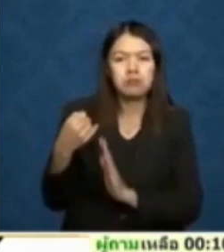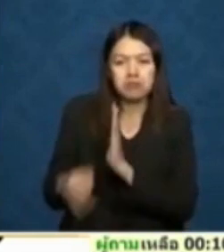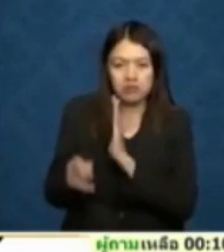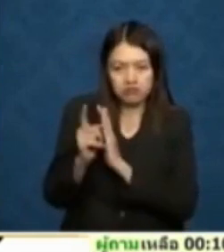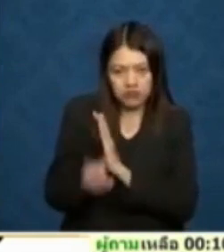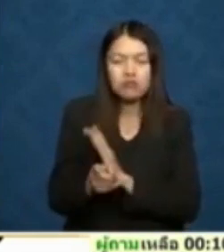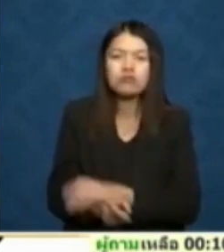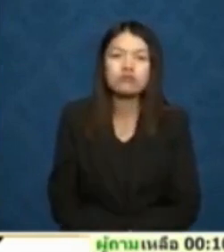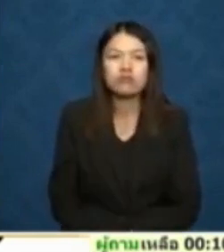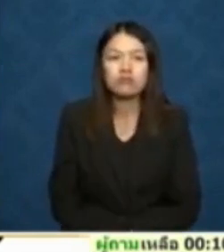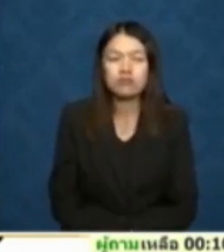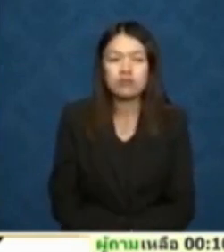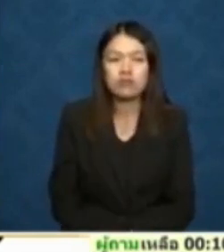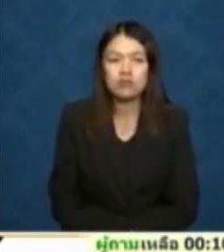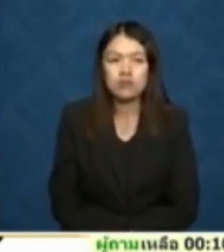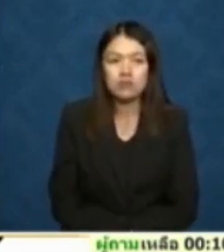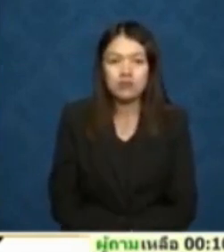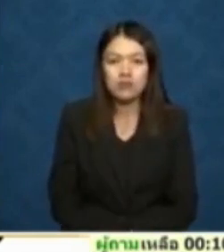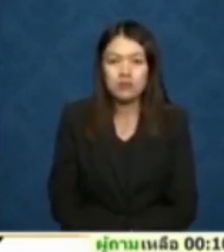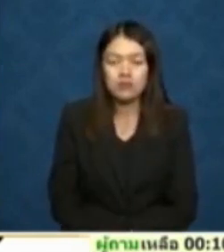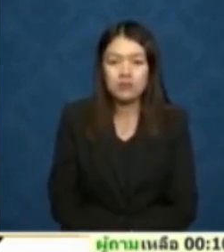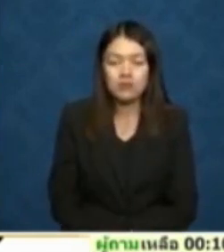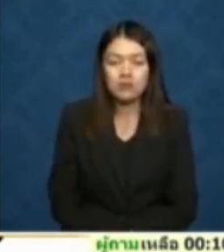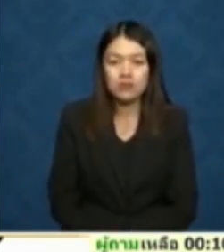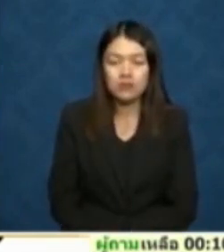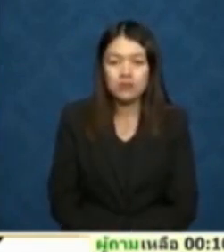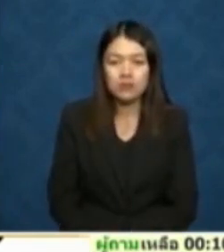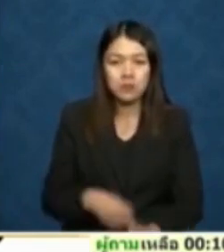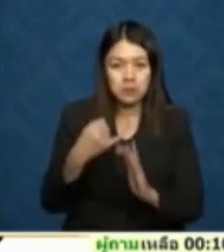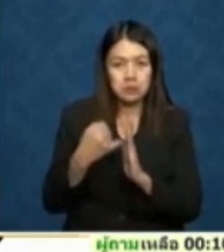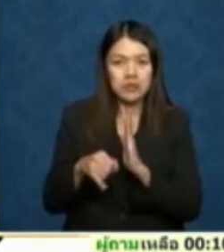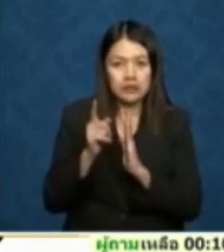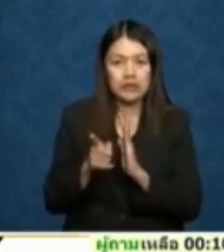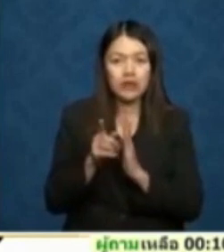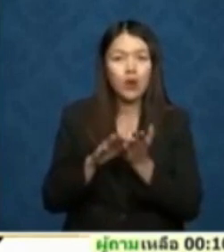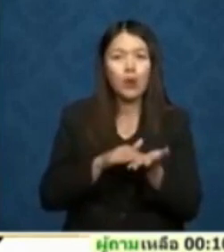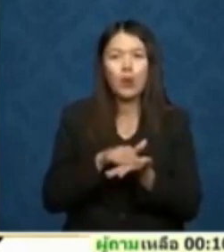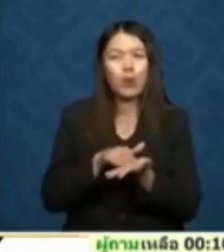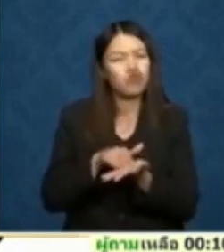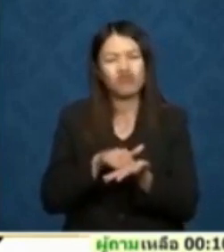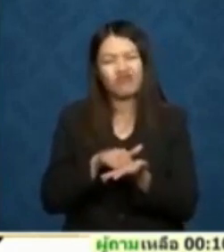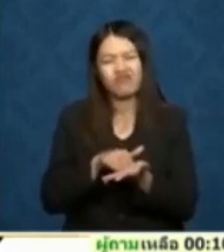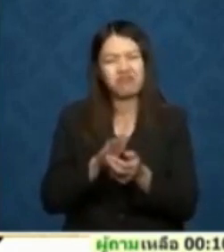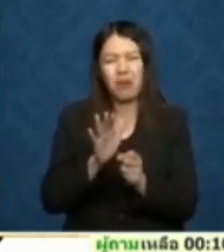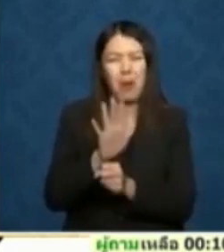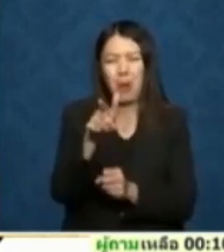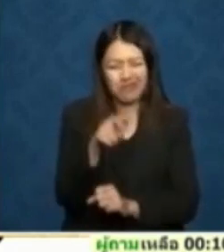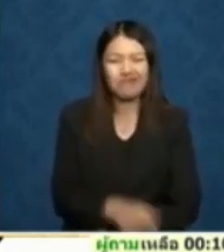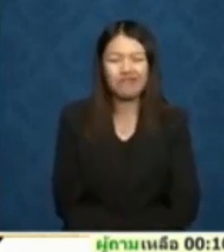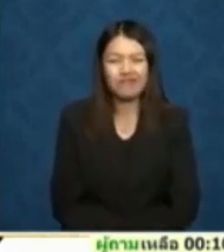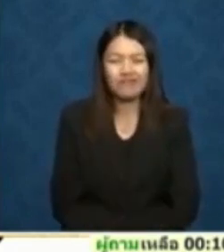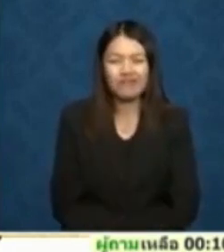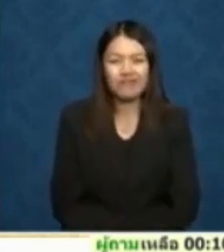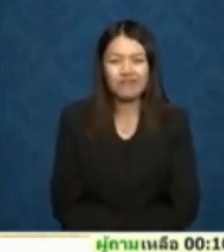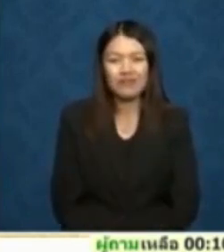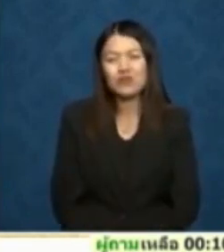นะฮะต้องยืนยันว่าสิ่งที่เขาผิดจริงแต่ว่าการขอโทษแค่นั้นก็ยังไม่เพียงพอหรอก ขาต้องด